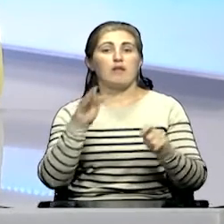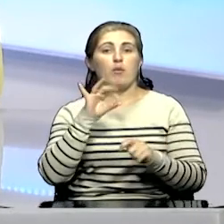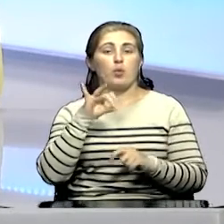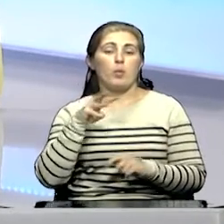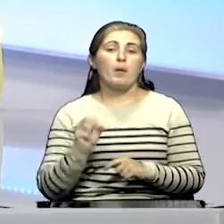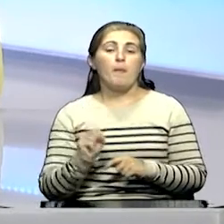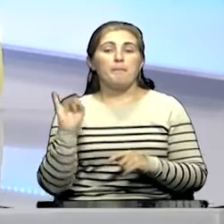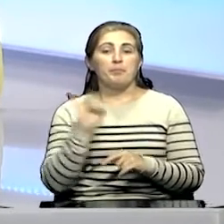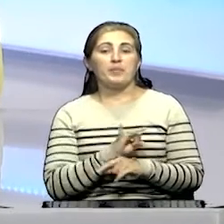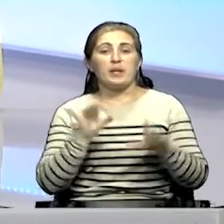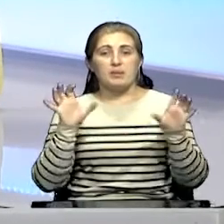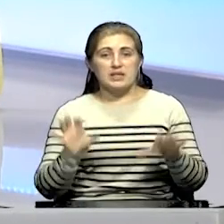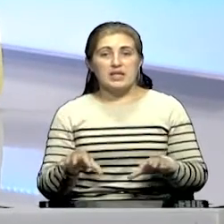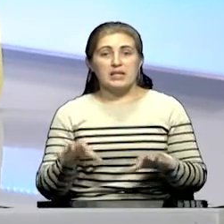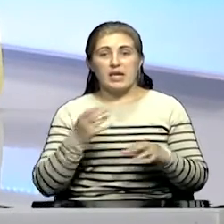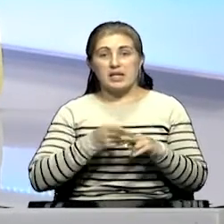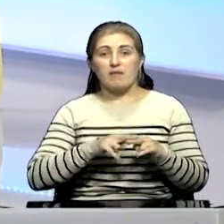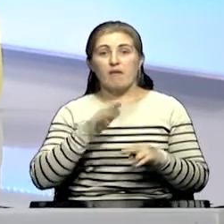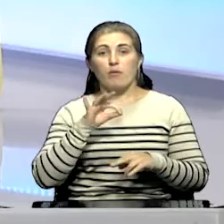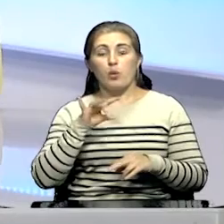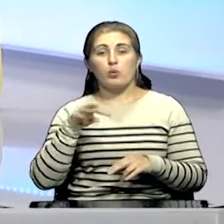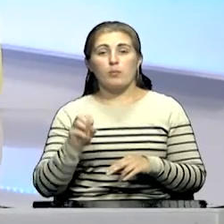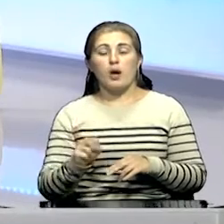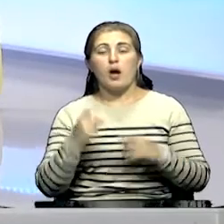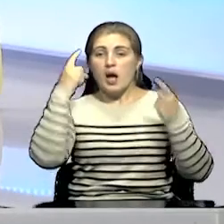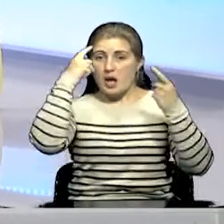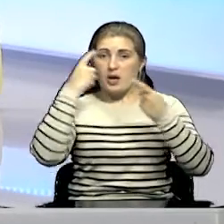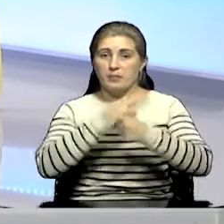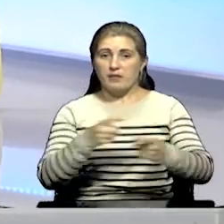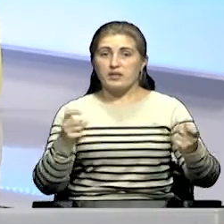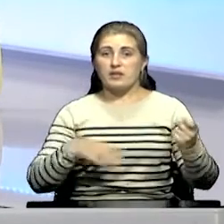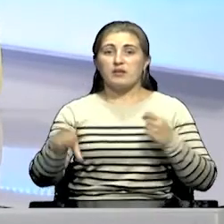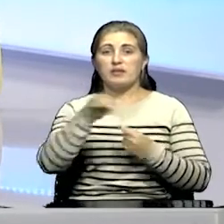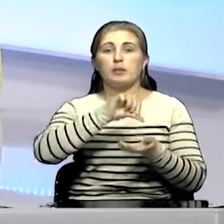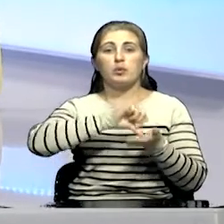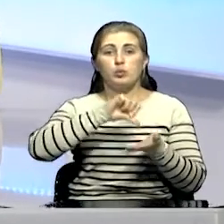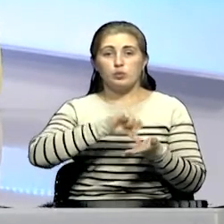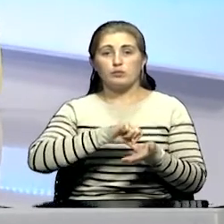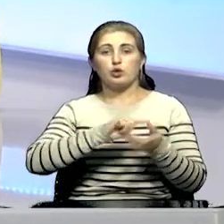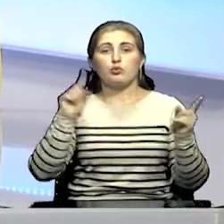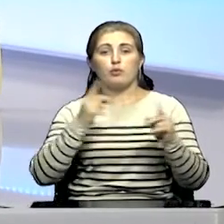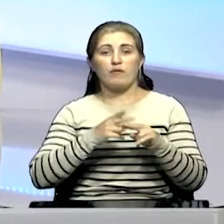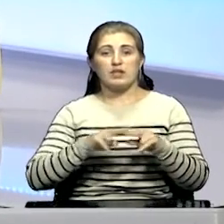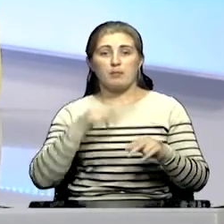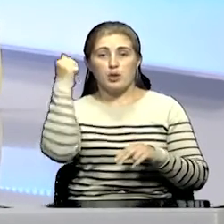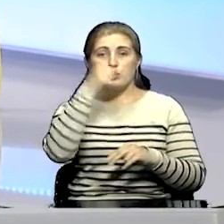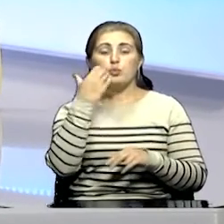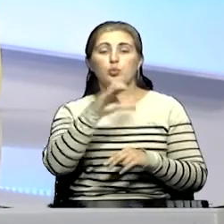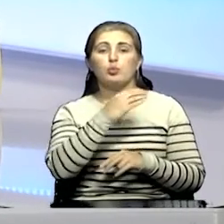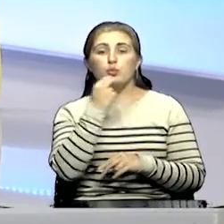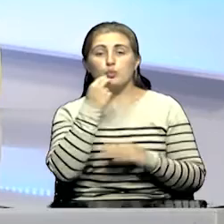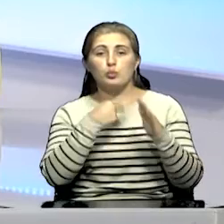председателя значит этого форума объявил всем присутствующим что в этом году в сотку лучших